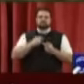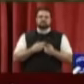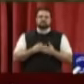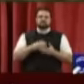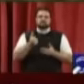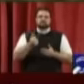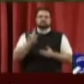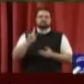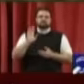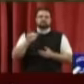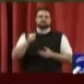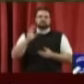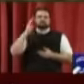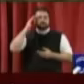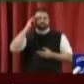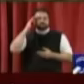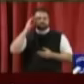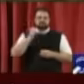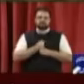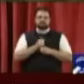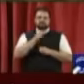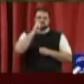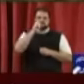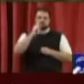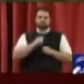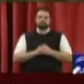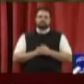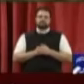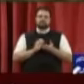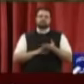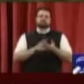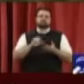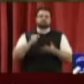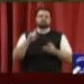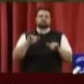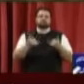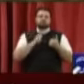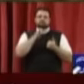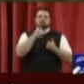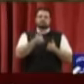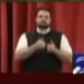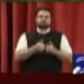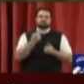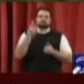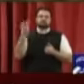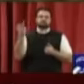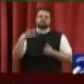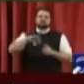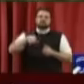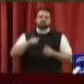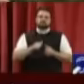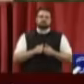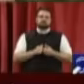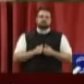nu mai are conștiința aia că faci rău, da? Faptul că nu i s-a întâmplat nimica la una, doua, treia oară